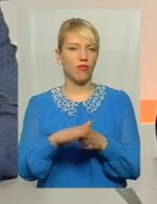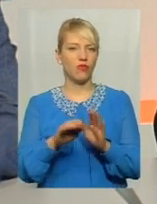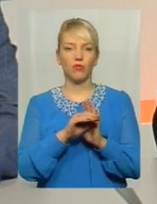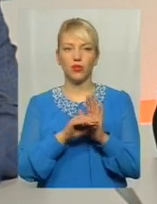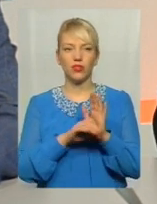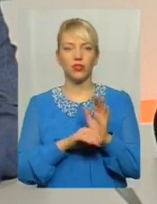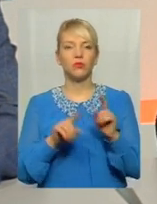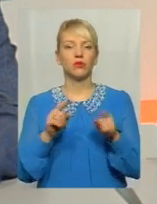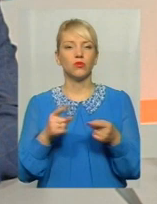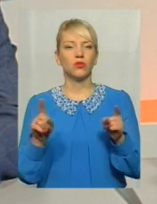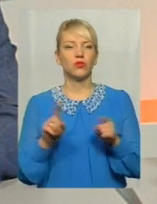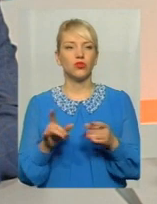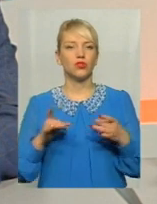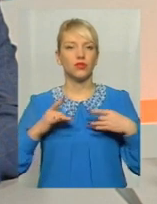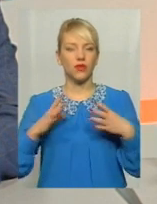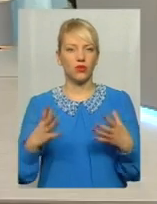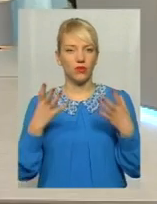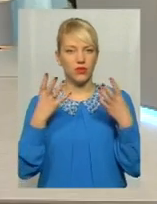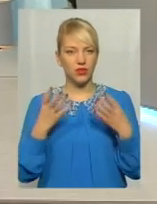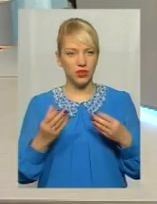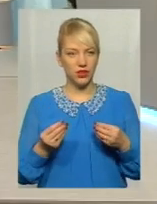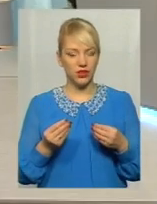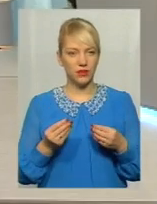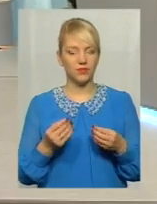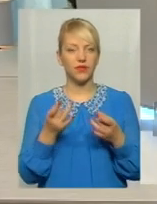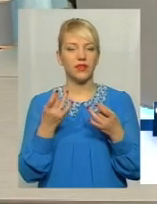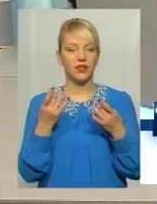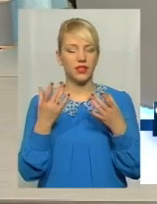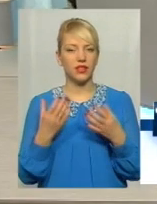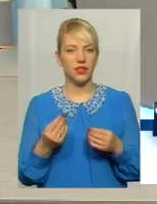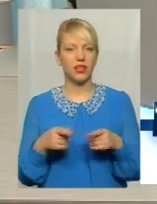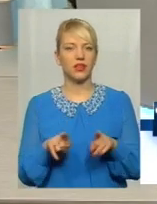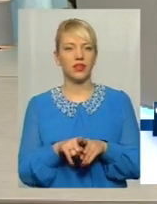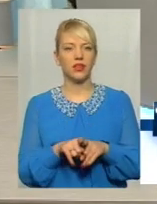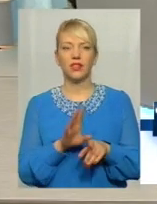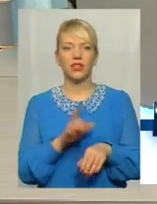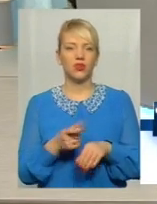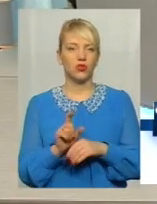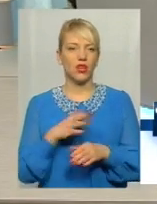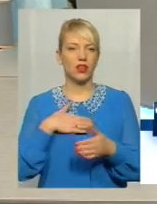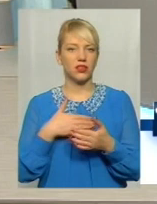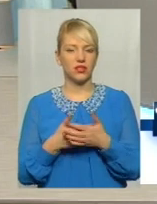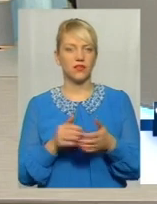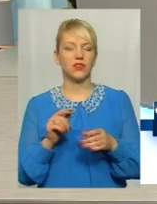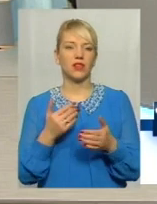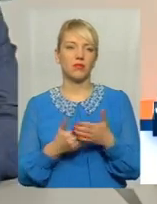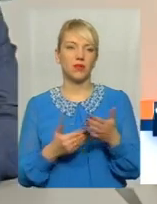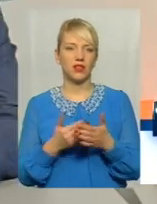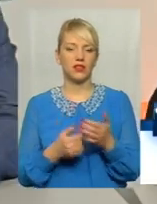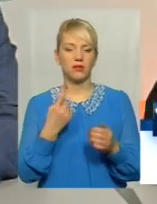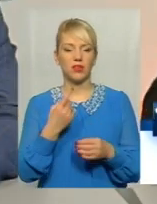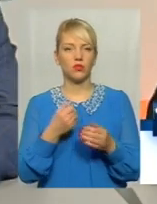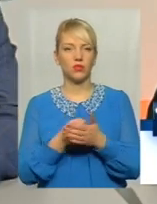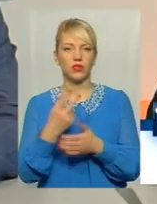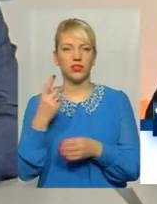що святкові дні, дні такі не занадто активні. Наприклад, з 1 по